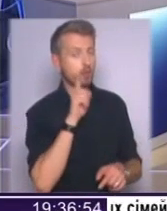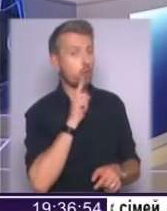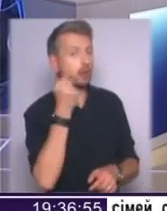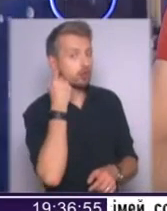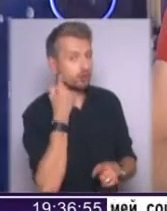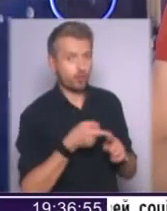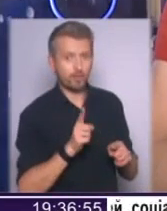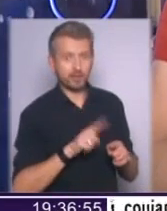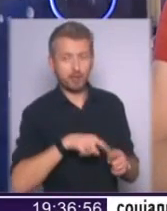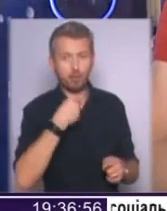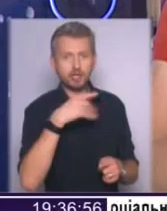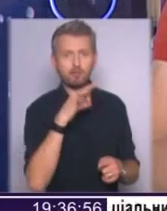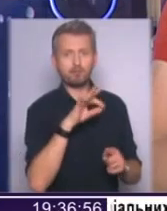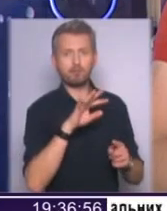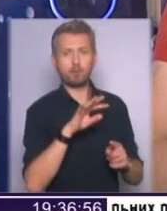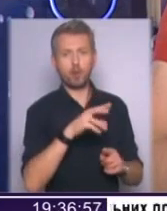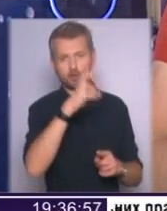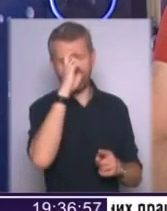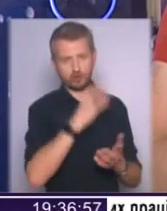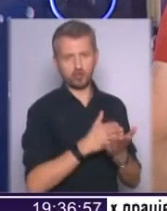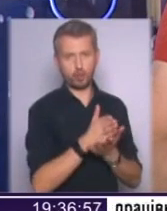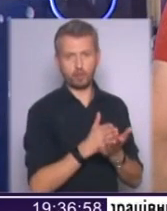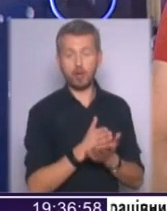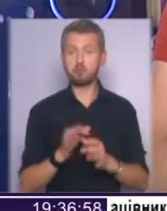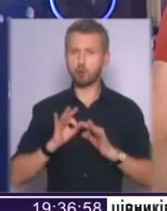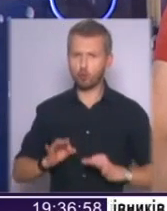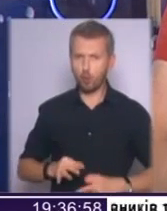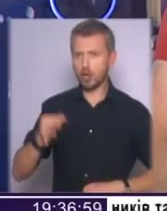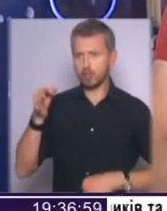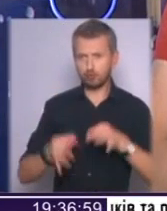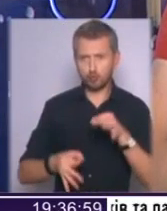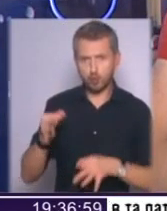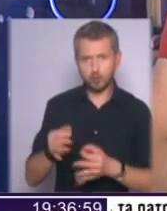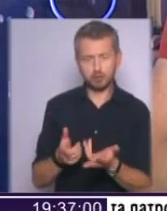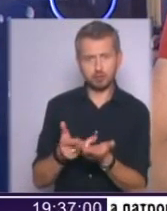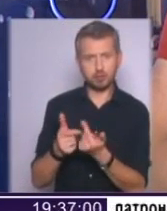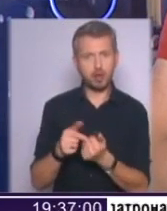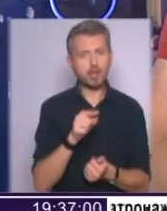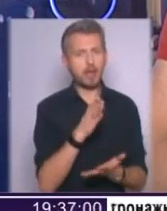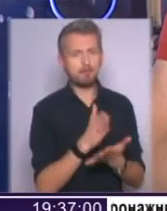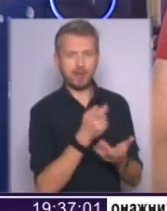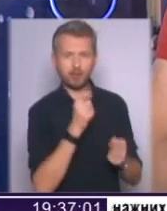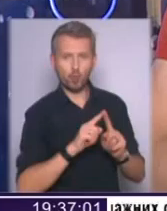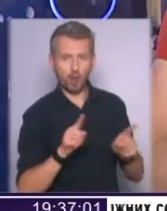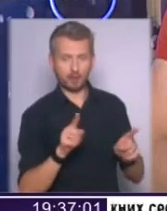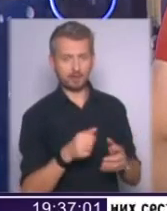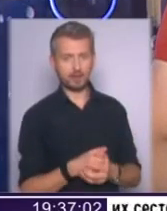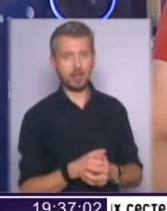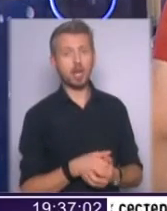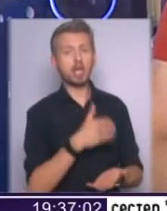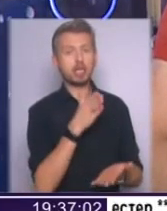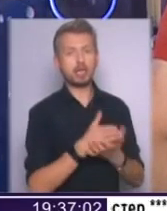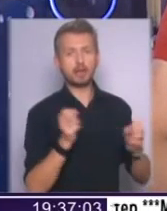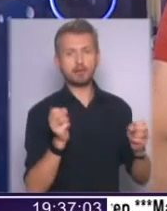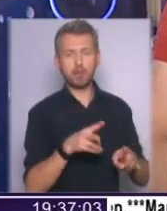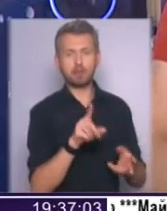це мова йде в першу чергу про держчиновників, які так, мали. Прокурори, судді. Так, які мали. Але там і теж нюанси, насправді, тому що є